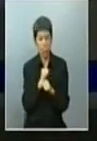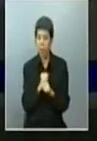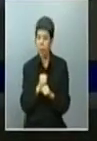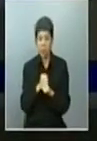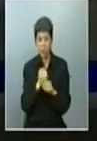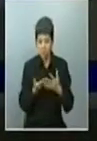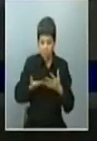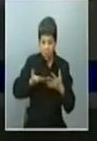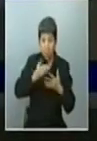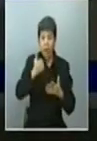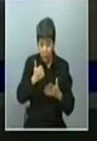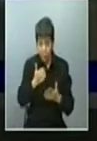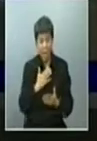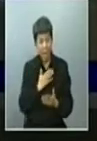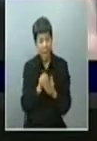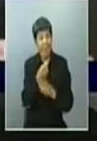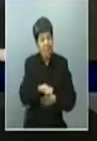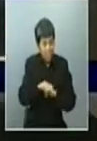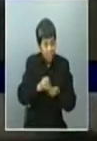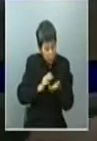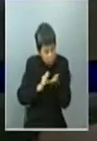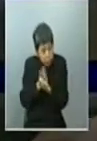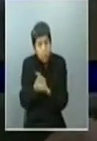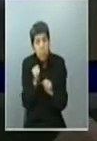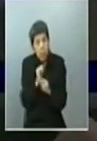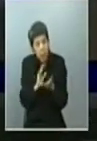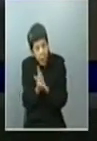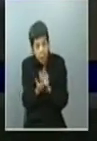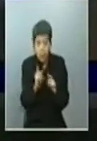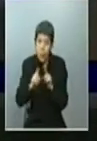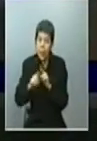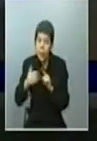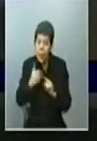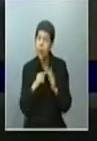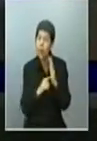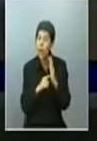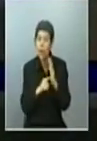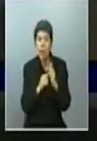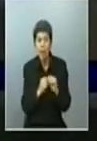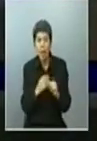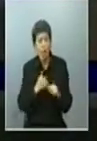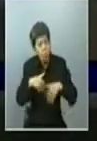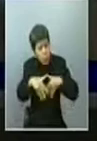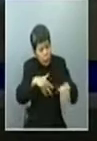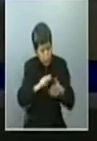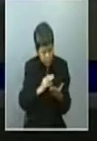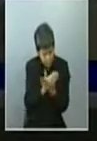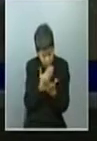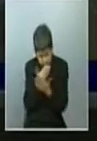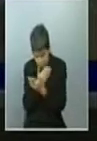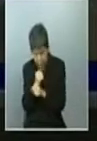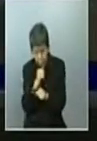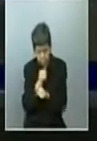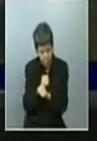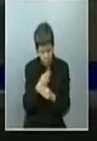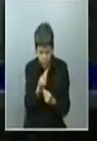ไปวันนี้เราอยากเกษตรเราก็พยายามจะปรับเข้าไปเรื่องการแปรรูปนะครับอย่าง อย่างผลิตภัณฑ์ชุมชนเราก็พยายามจะปรับในเรื่องของการสร้างมู